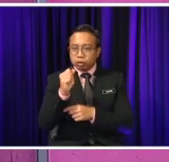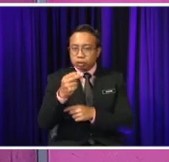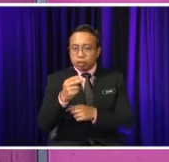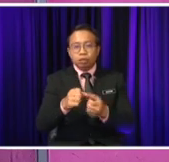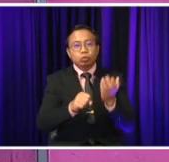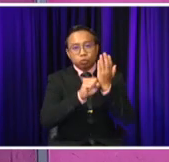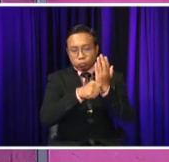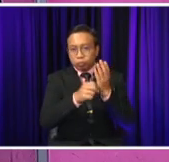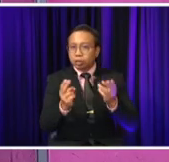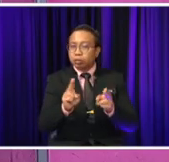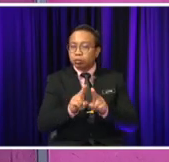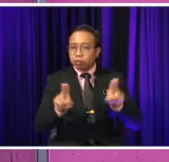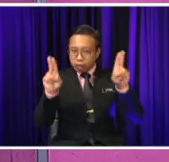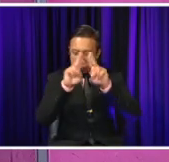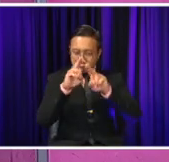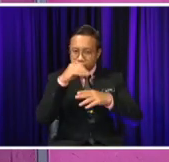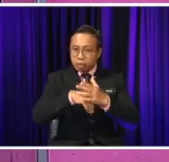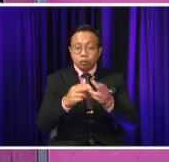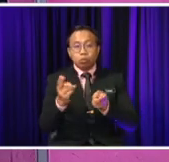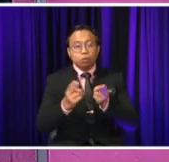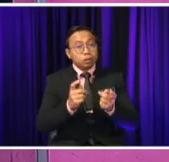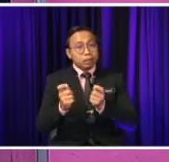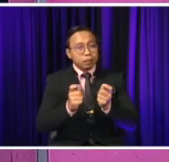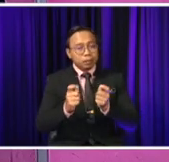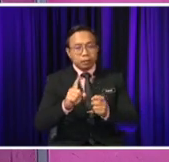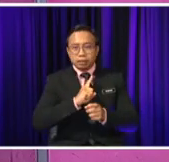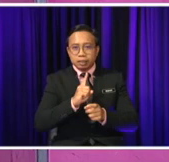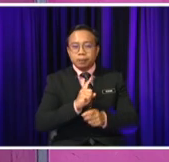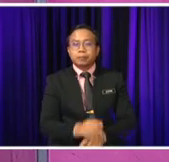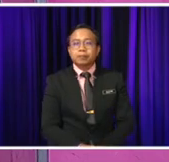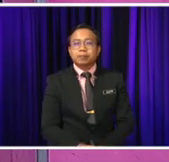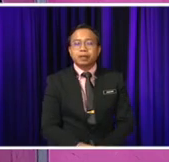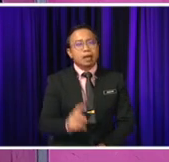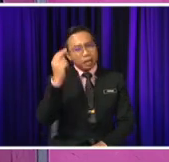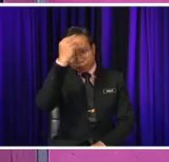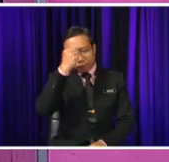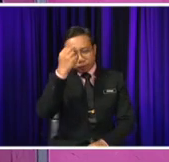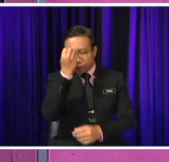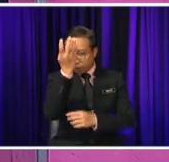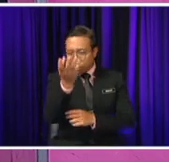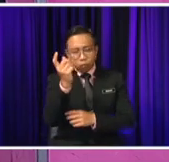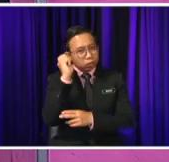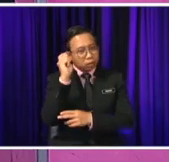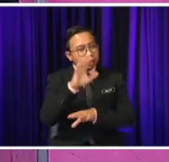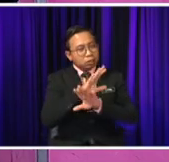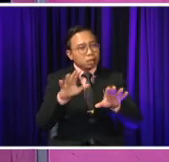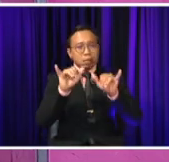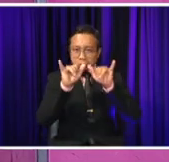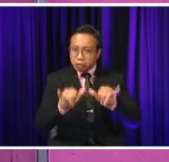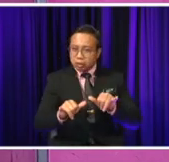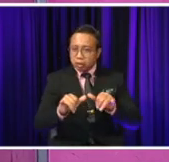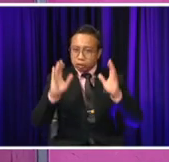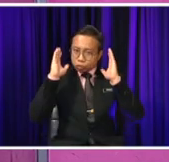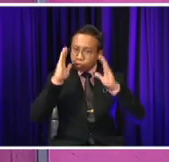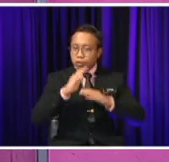pentabiran dan pengurusan Islam dan ya kalau kita tengok daripada aku yang Nabi pesan tadi itu pasal kita jangan tinggal salat dan sebagainya